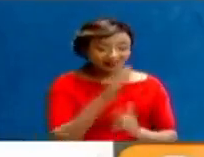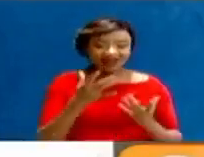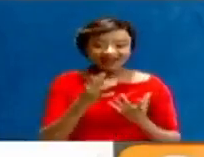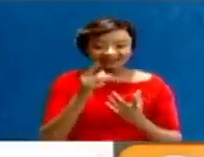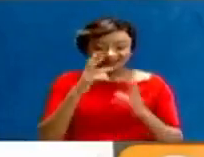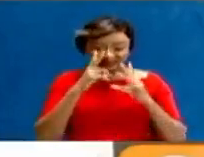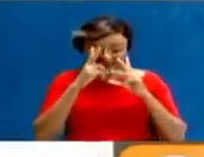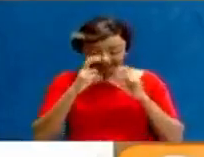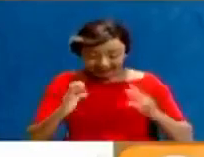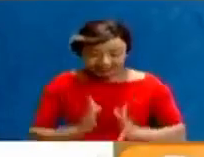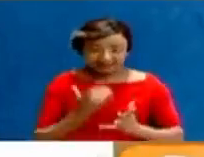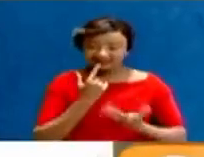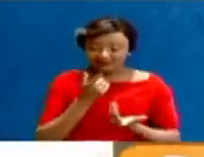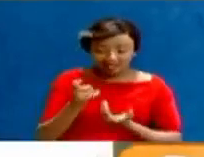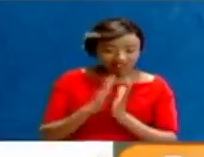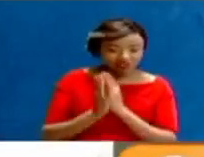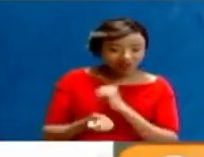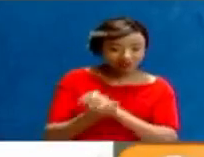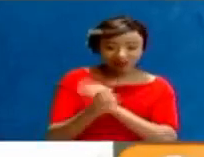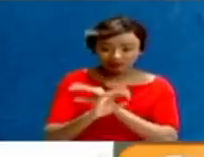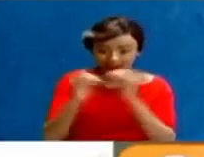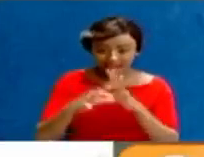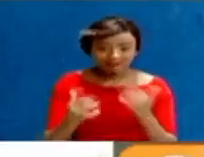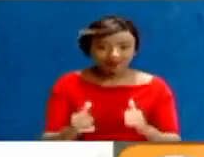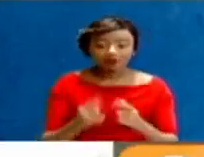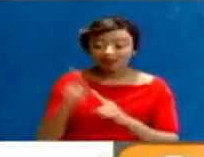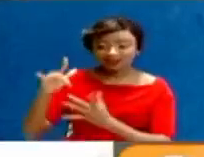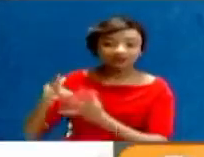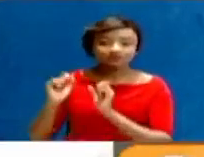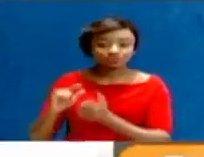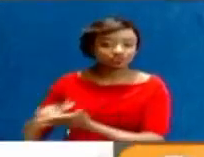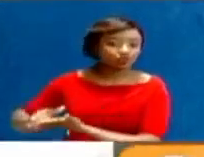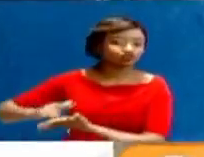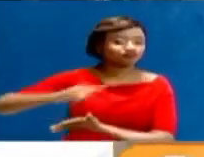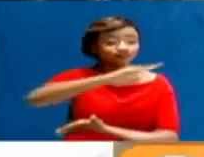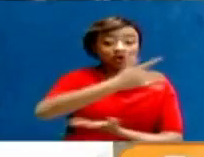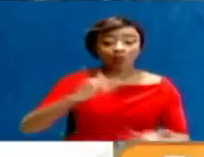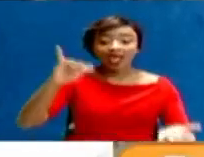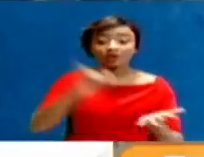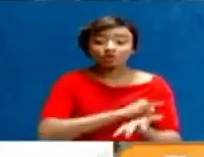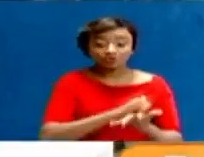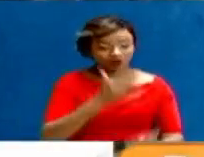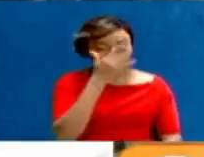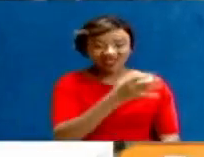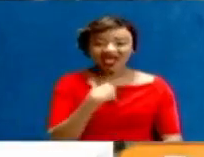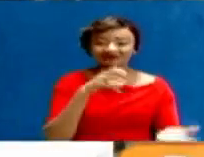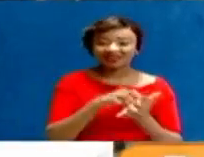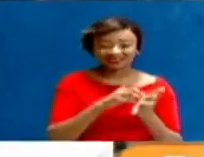kwa kina kukamatwa kwake, Abubakar Mansur huenda akasafirishwa hadi mjini New York, Marekani, anakokabiliwa na